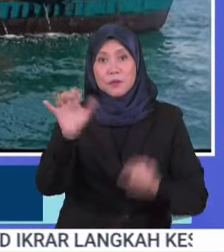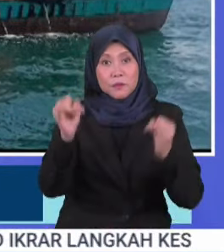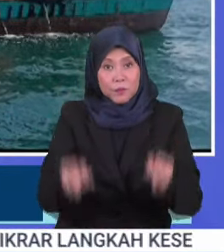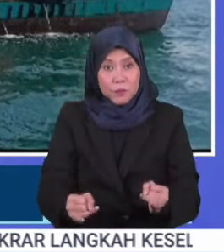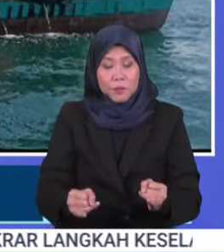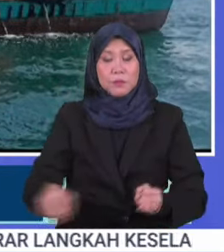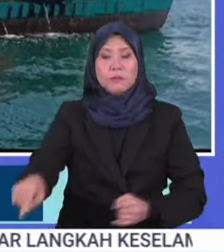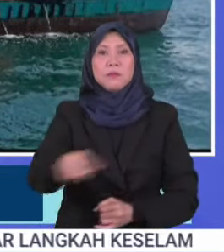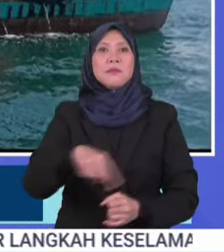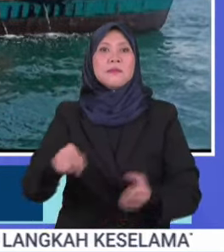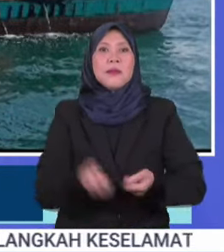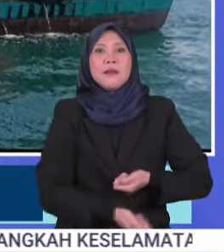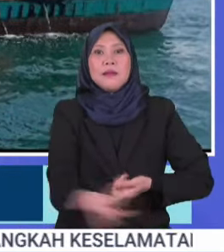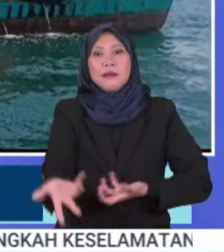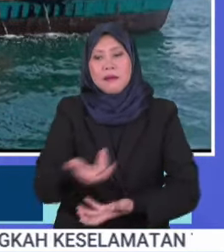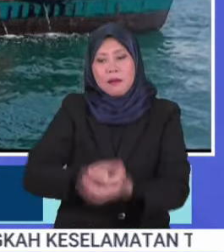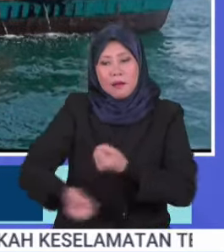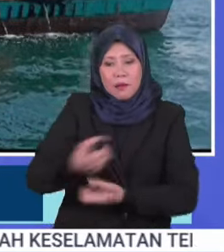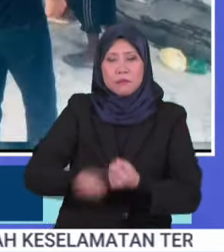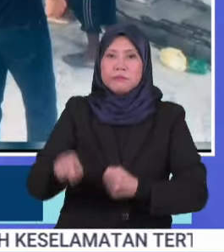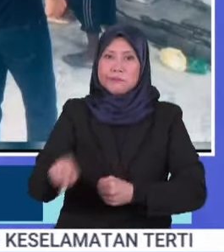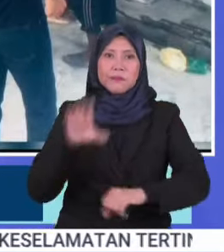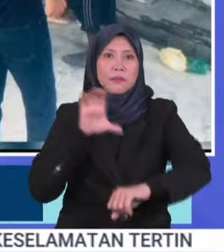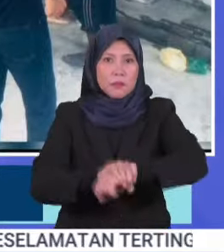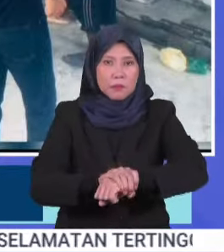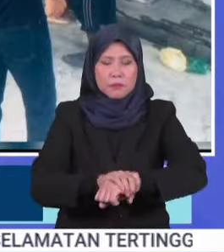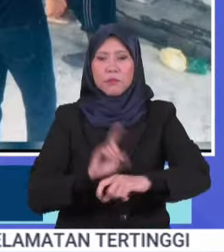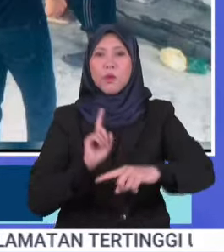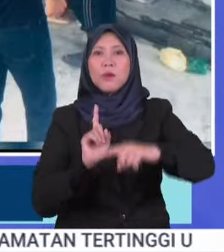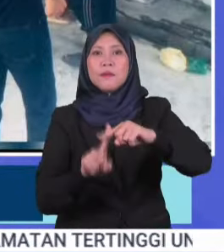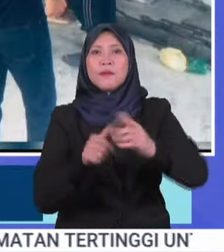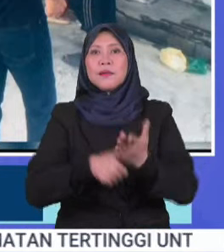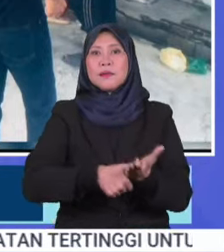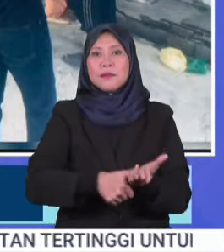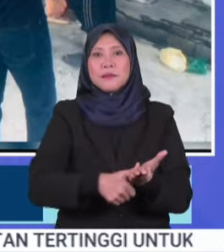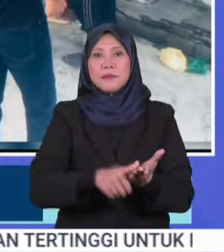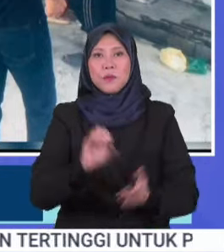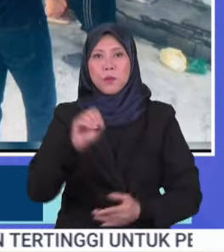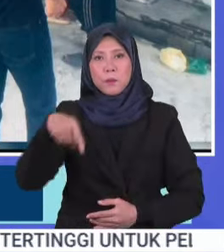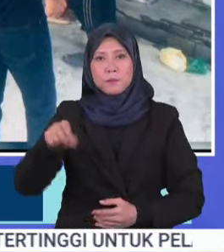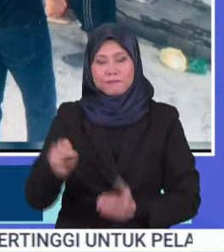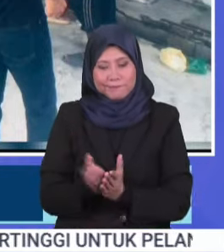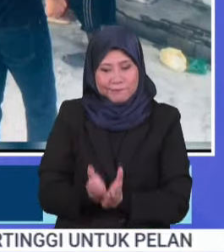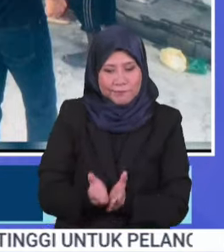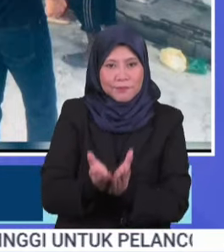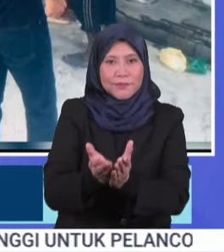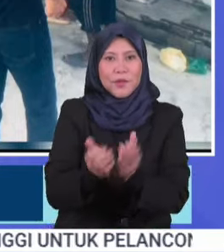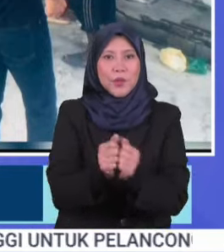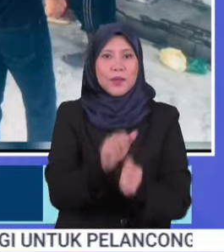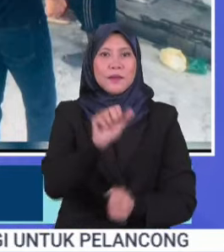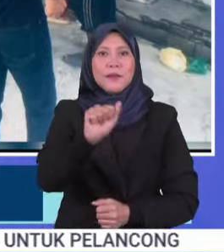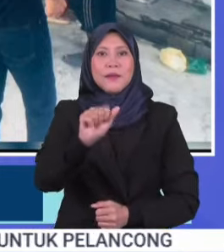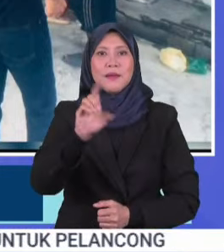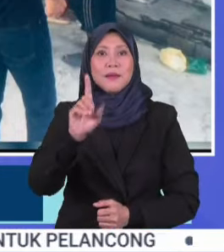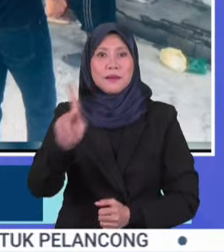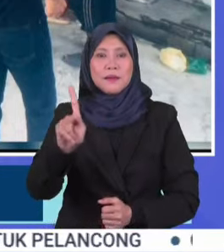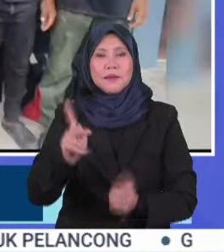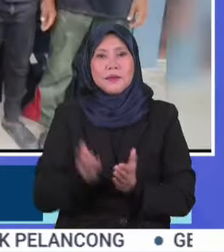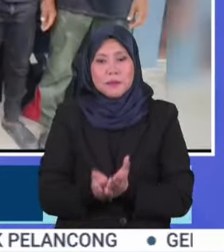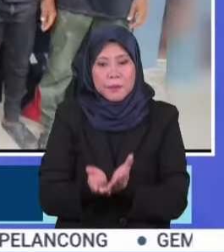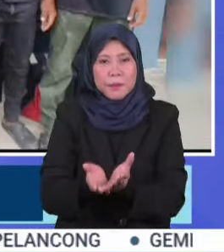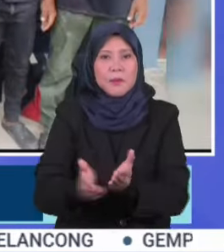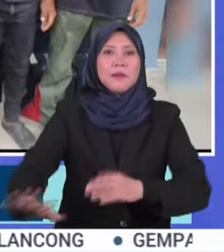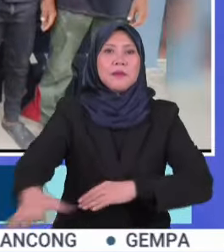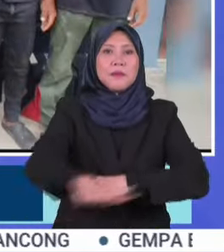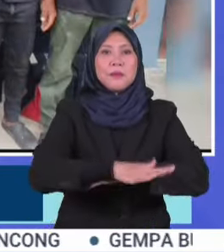individu, kebanyakannya nelayan tempatan, ditahan kerana positif dadah dalam operasi bersepadu maritim bersama AADK di perairan